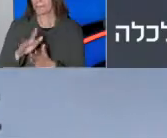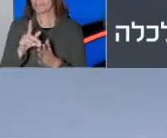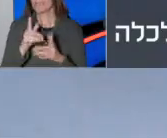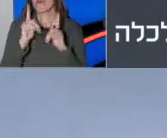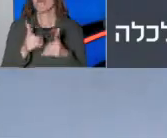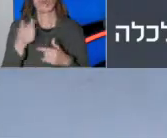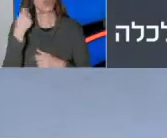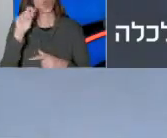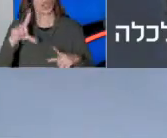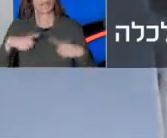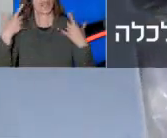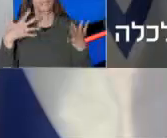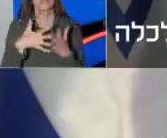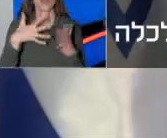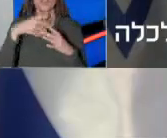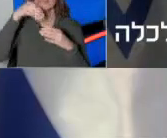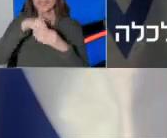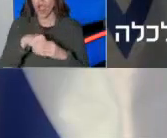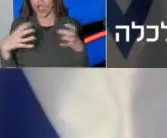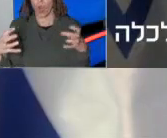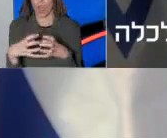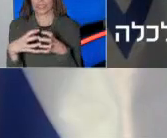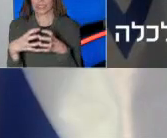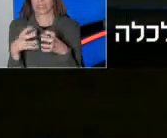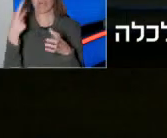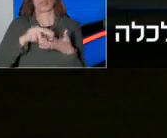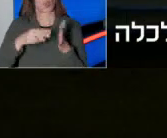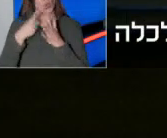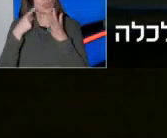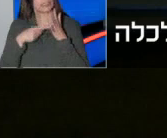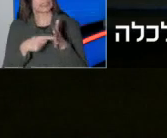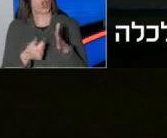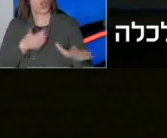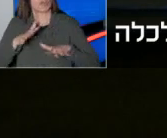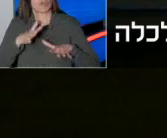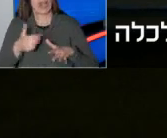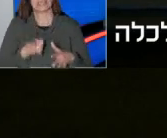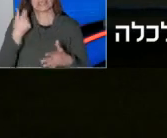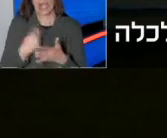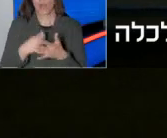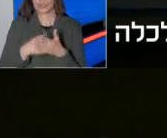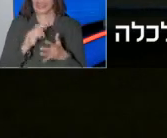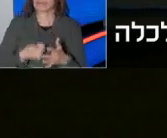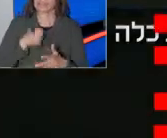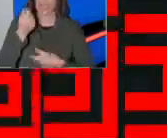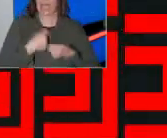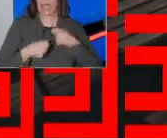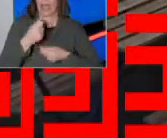המאבק ביוקר המחיה, ביקורת מתוך הקואליציה על התוכנית שהציגו ראש הממשלה, שר האוצר ושרת הכלכלה.